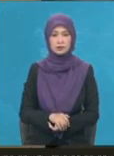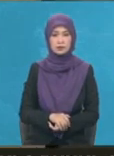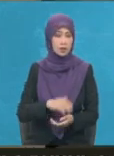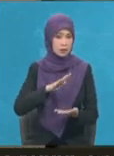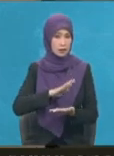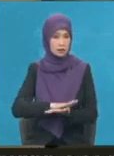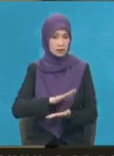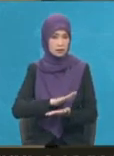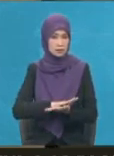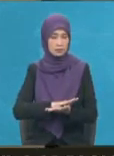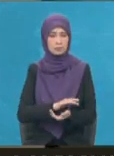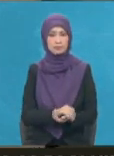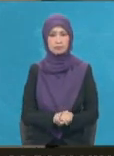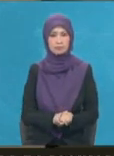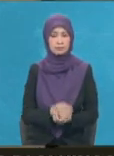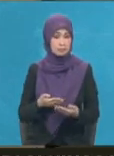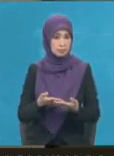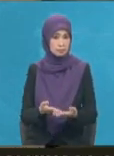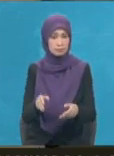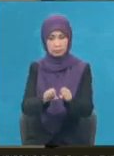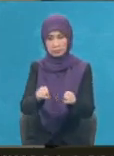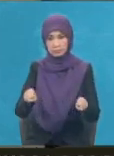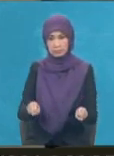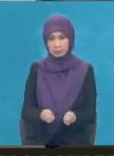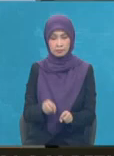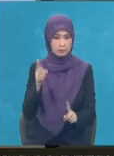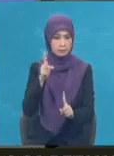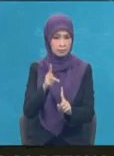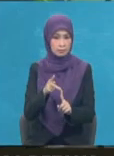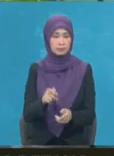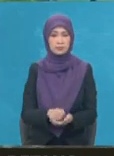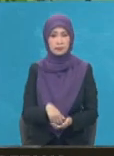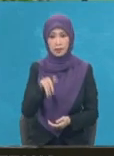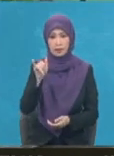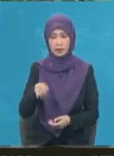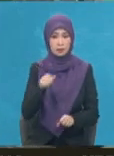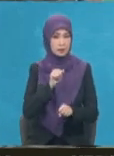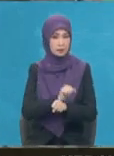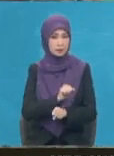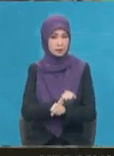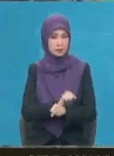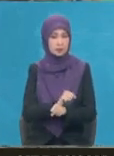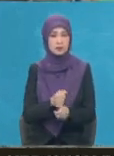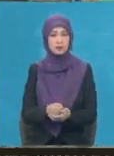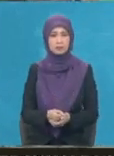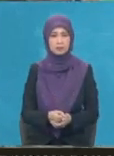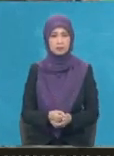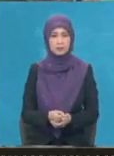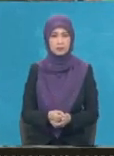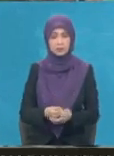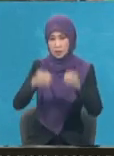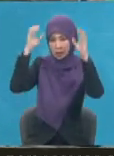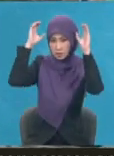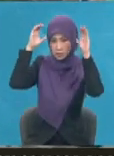sekolah-sekolah jika disampaikan sejak penghargaan kepada jojotan kuas yang terlibat telah mengembangkan bahan-bahan sumber guru tahun 7